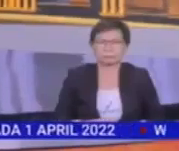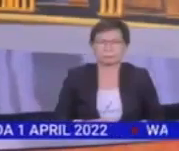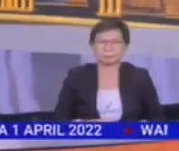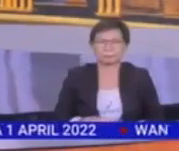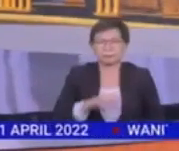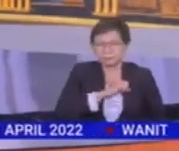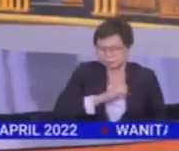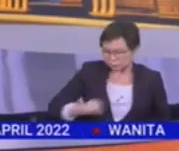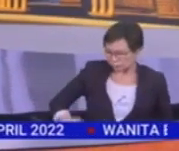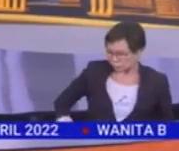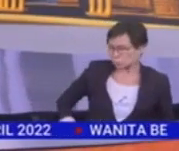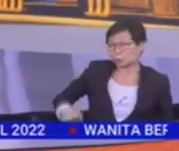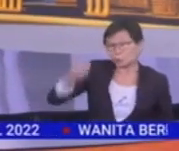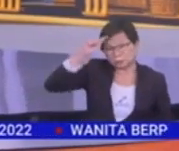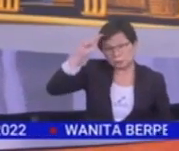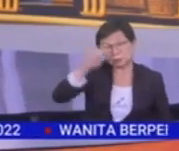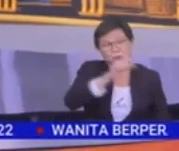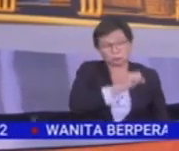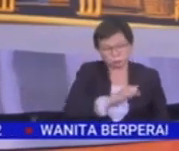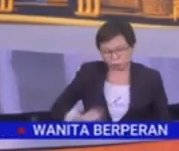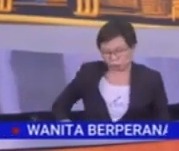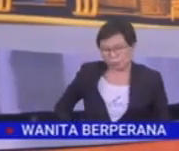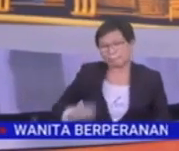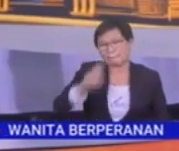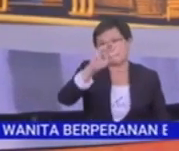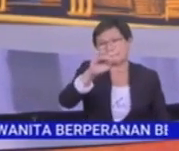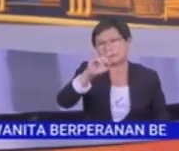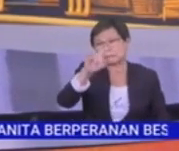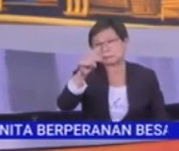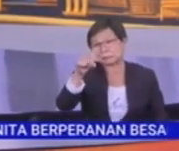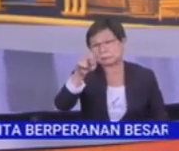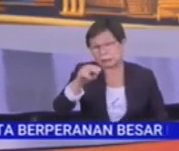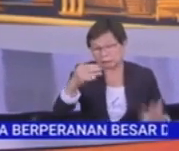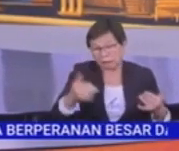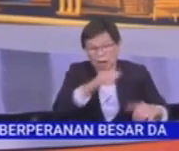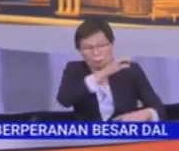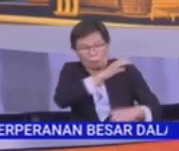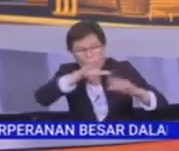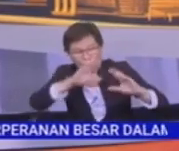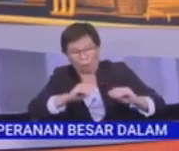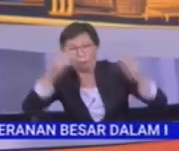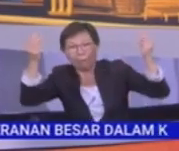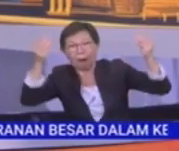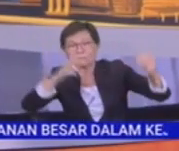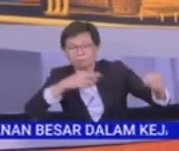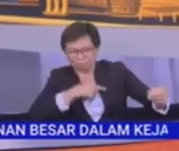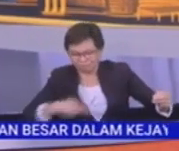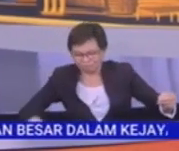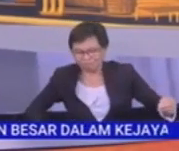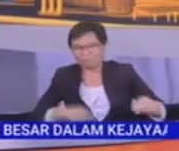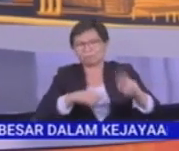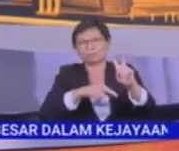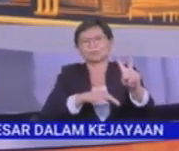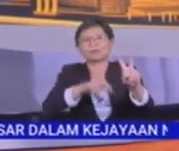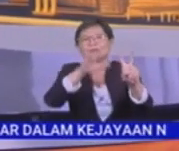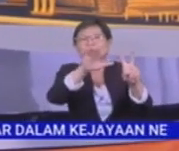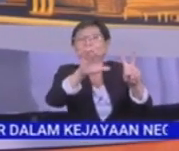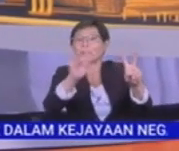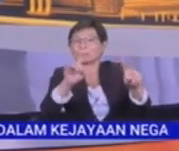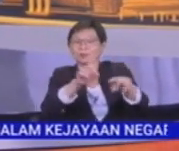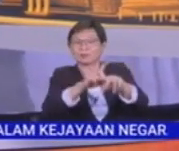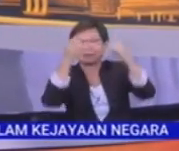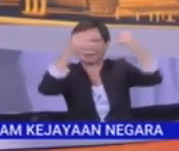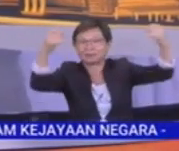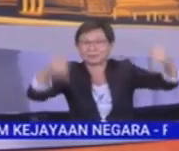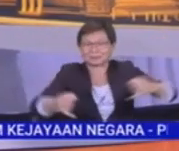itukan Terengganu Sultan Zainal Abidin hari ini mempengaruhi kan meswara Majlis raja-raja ke 258